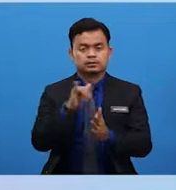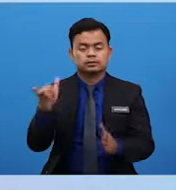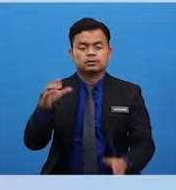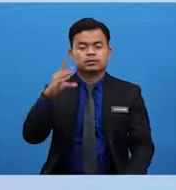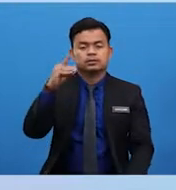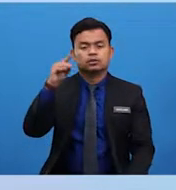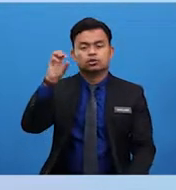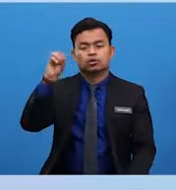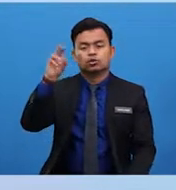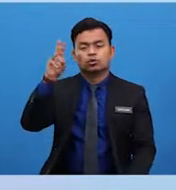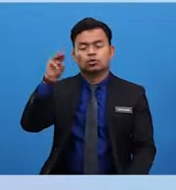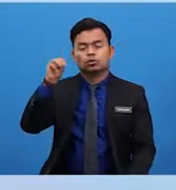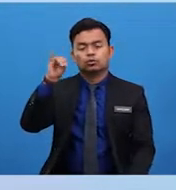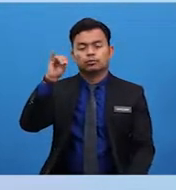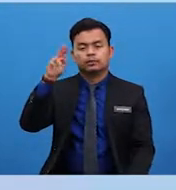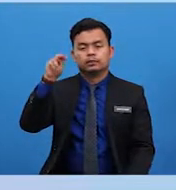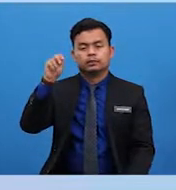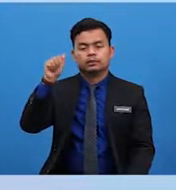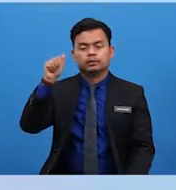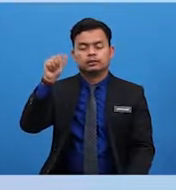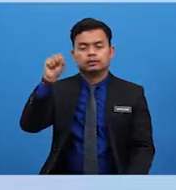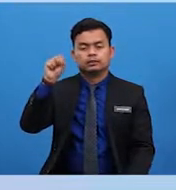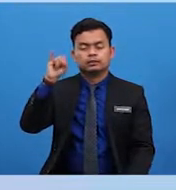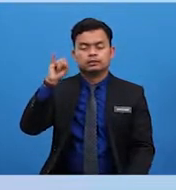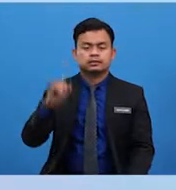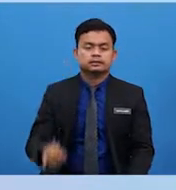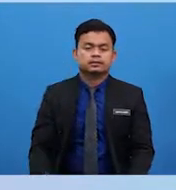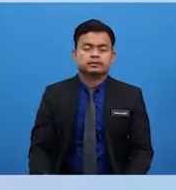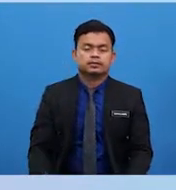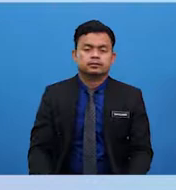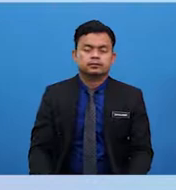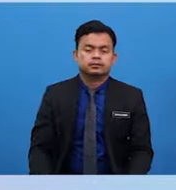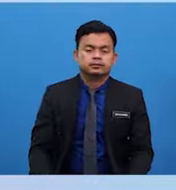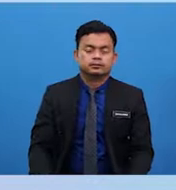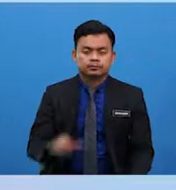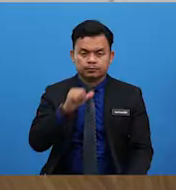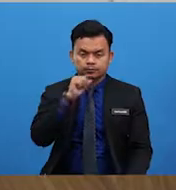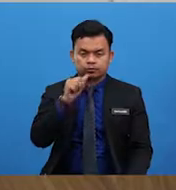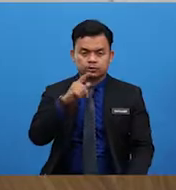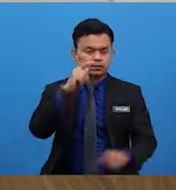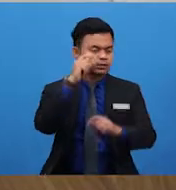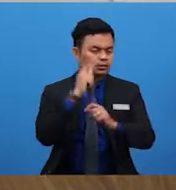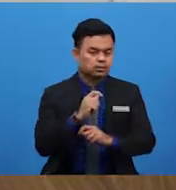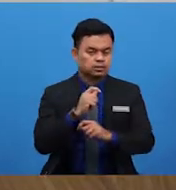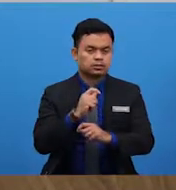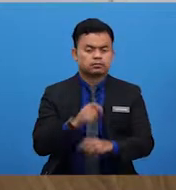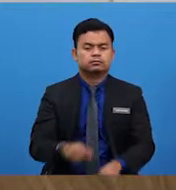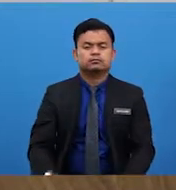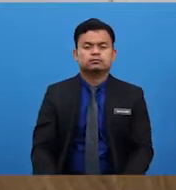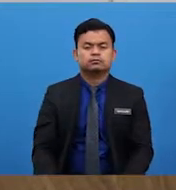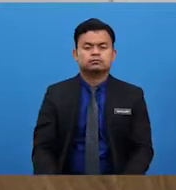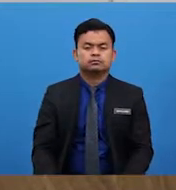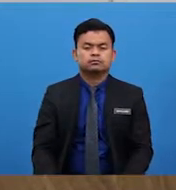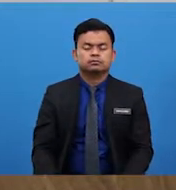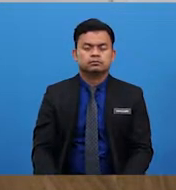Oke dominasi membawa maksud dia bukan dominasi ini bukan penegasan dari segi maksudnya gunanya